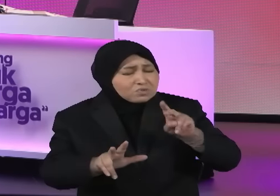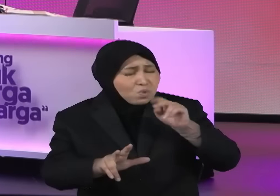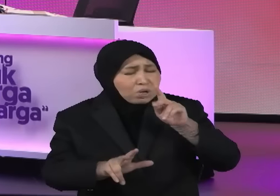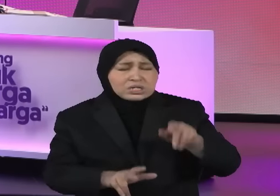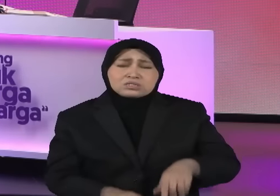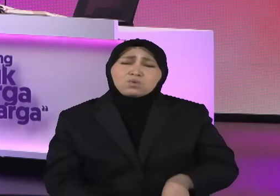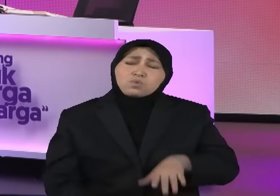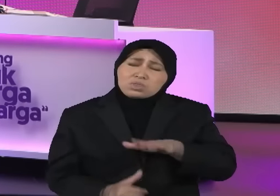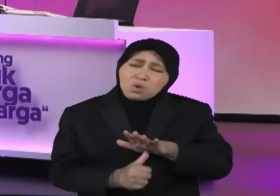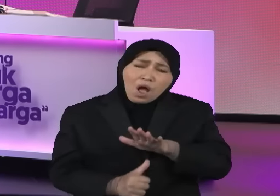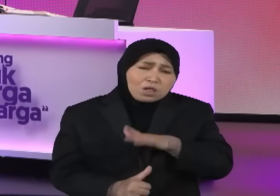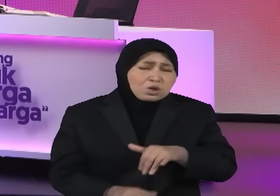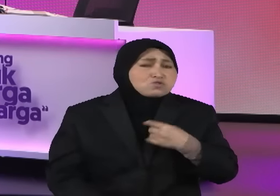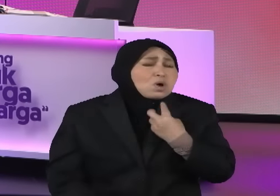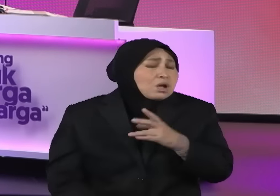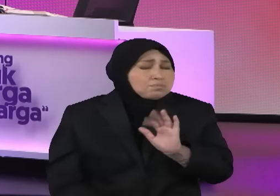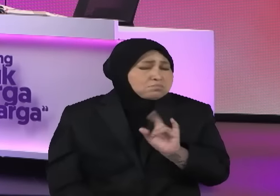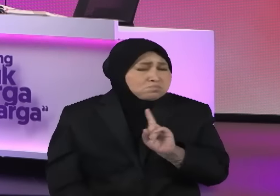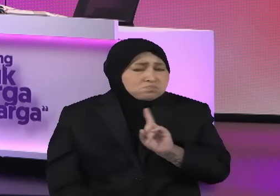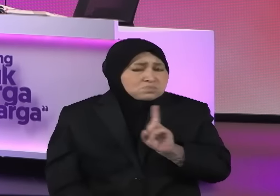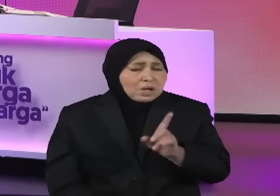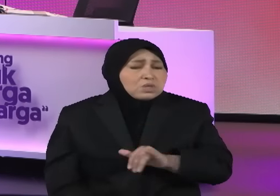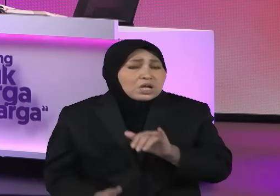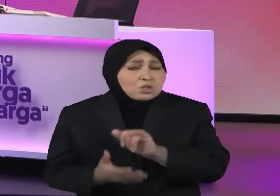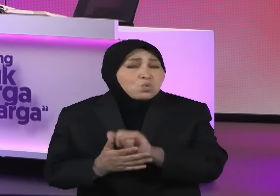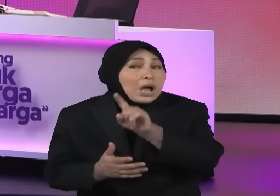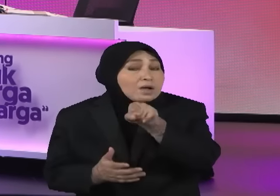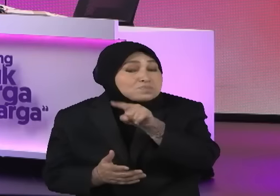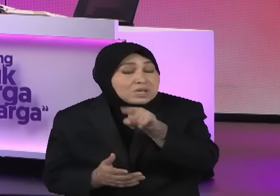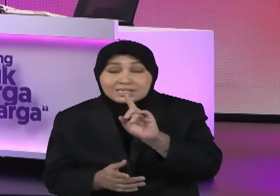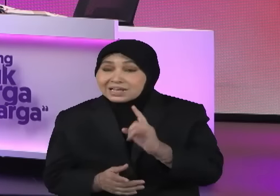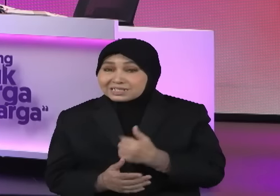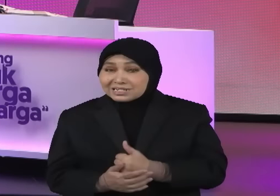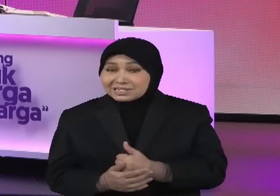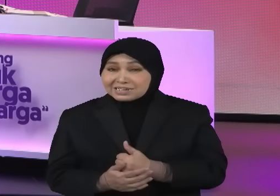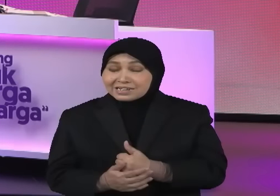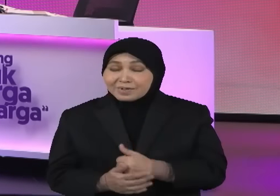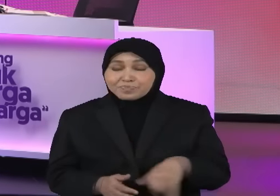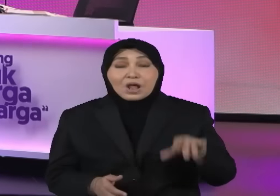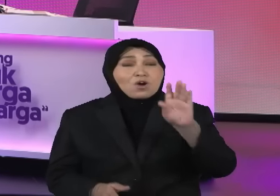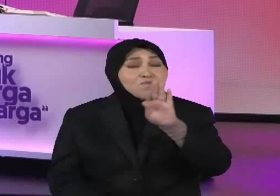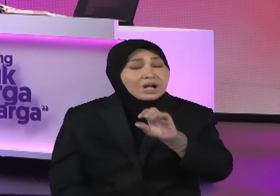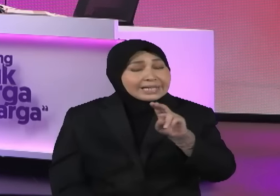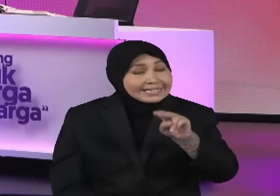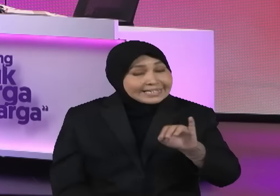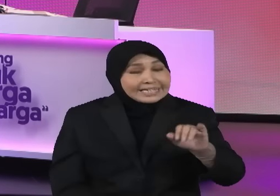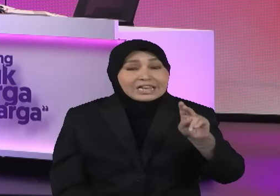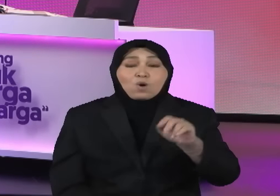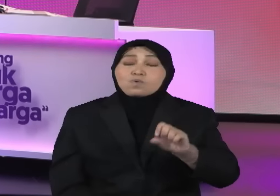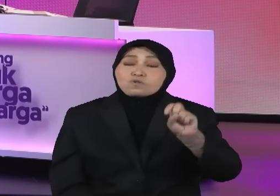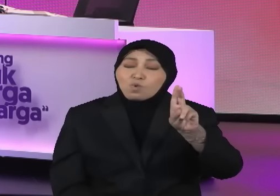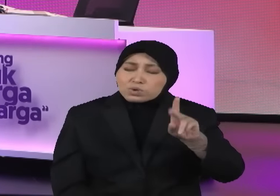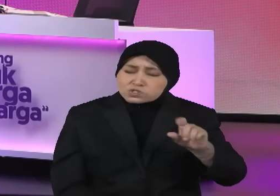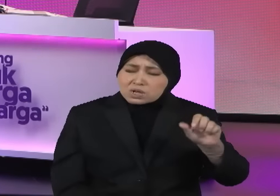thira ala, tak boleh gitu. Okey. In tu hamzah saja. Ya. Fa'in au thira